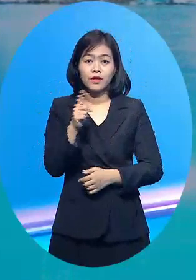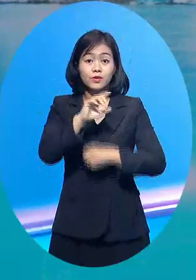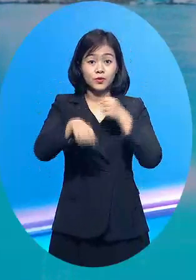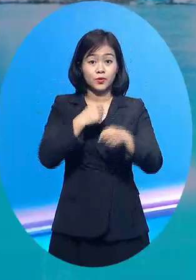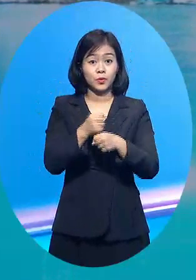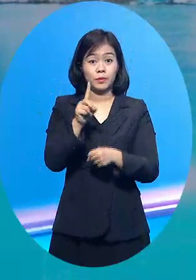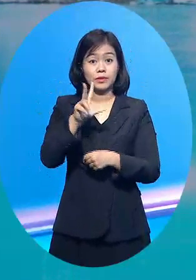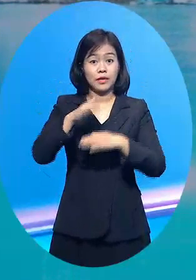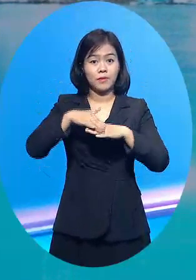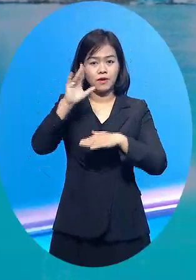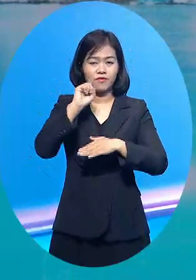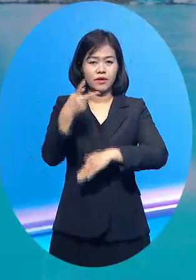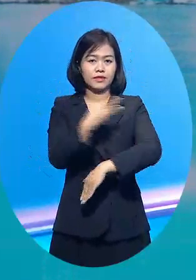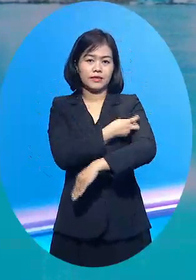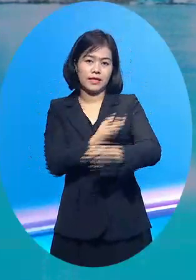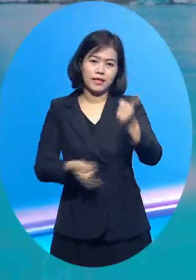trở lên.